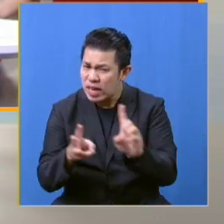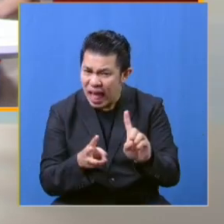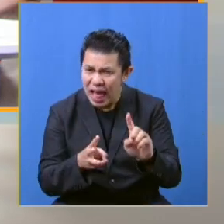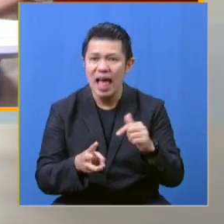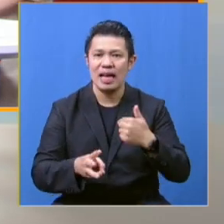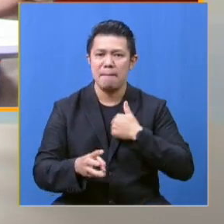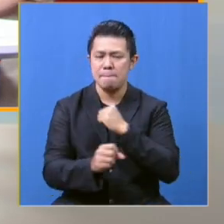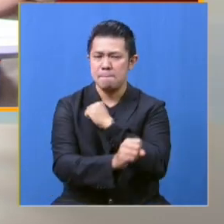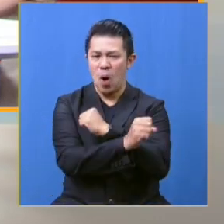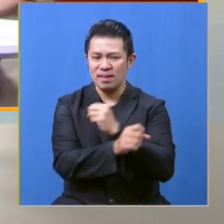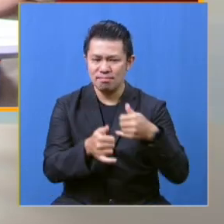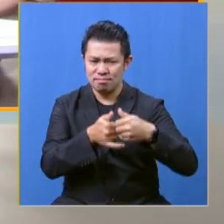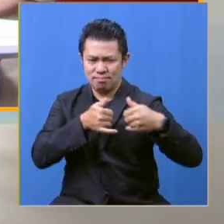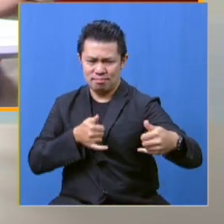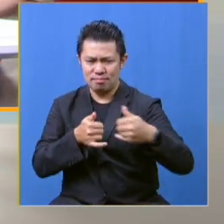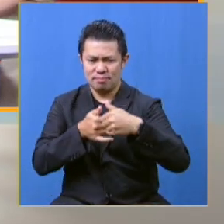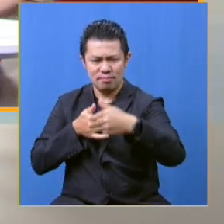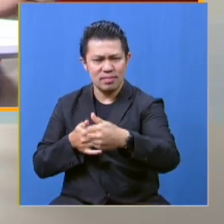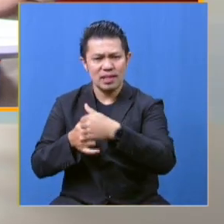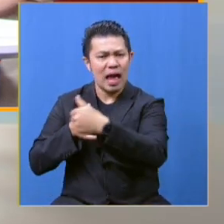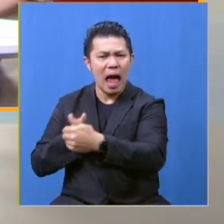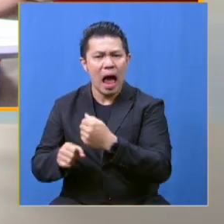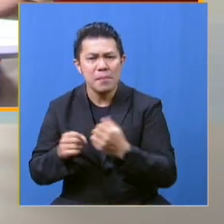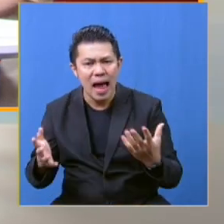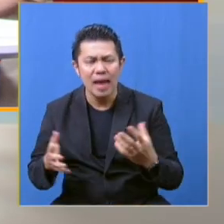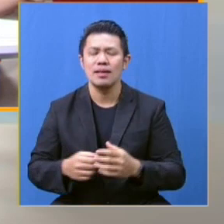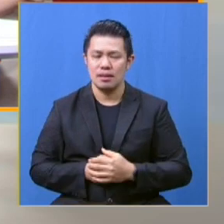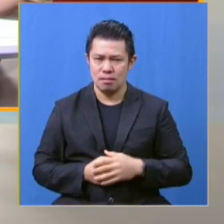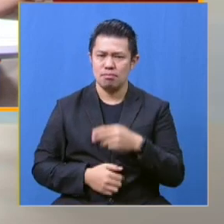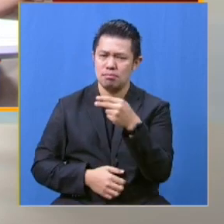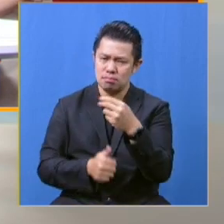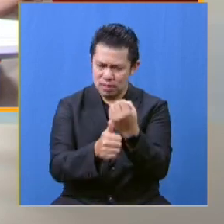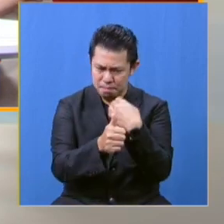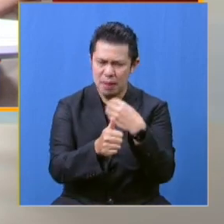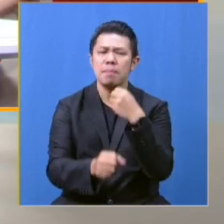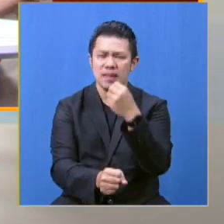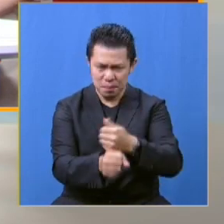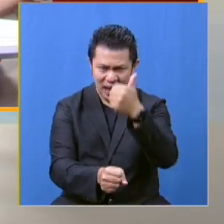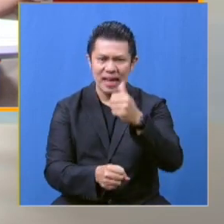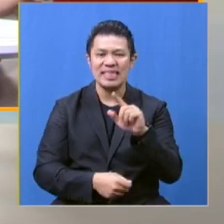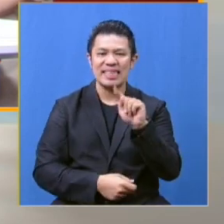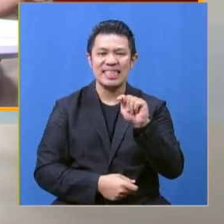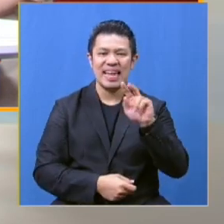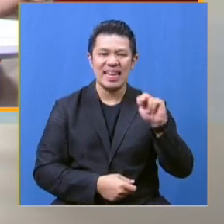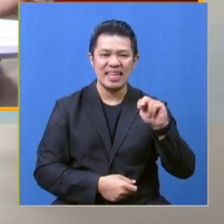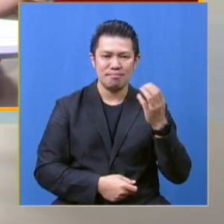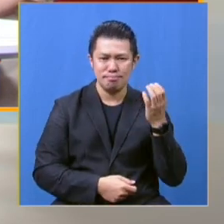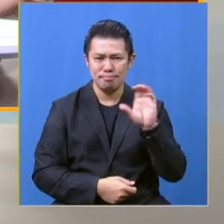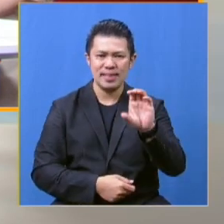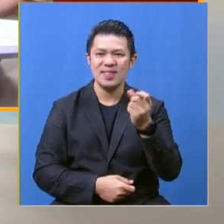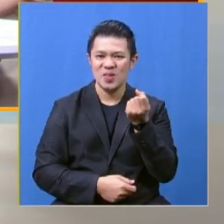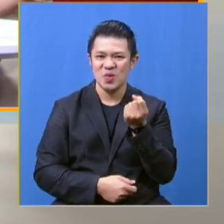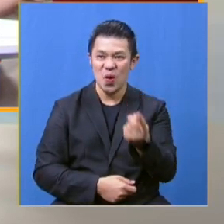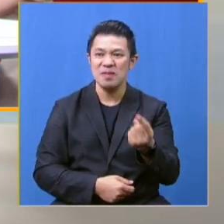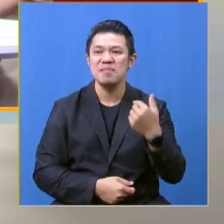เว้นระยะห่างทางสังคมให้มากขึ้นก็ส่งผ่านคำแนะนำมาบอกกันได้ผ่านทาง TNN Live ที่ตอนนี้เราเริ่มต้น